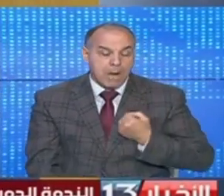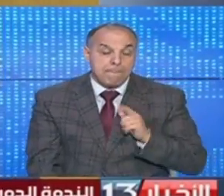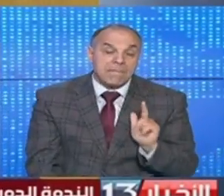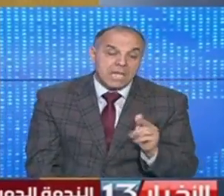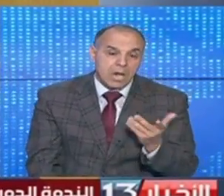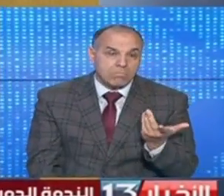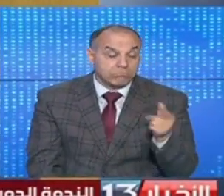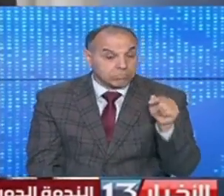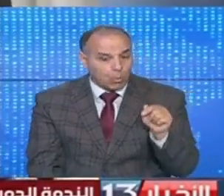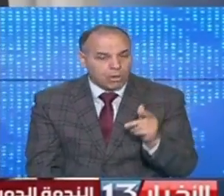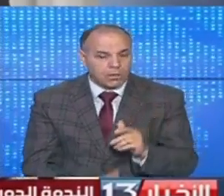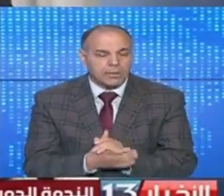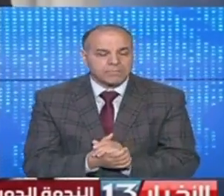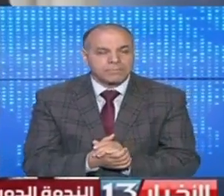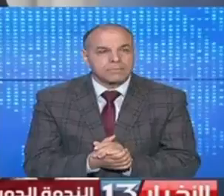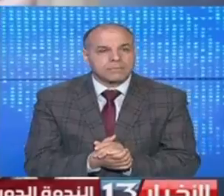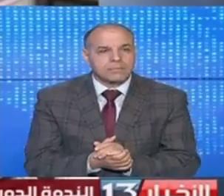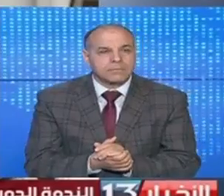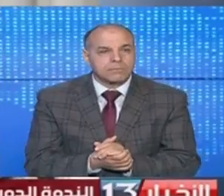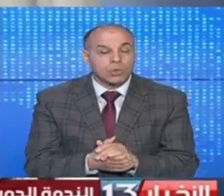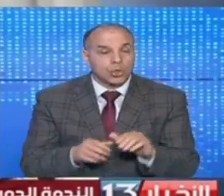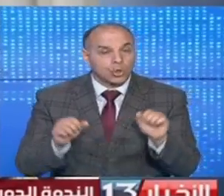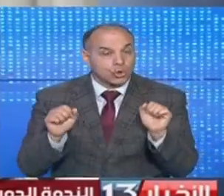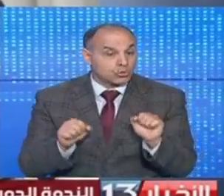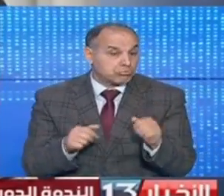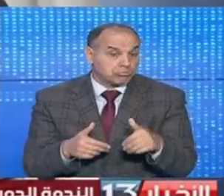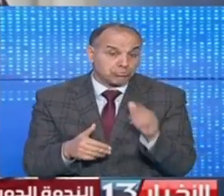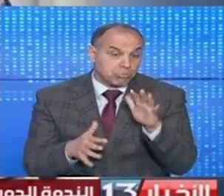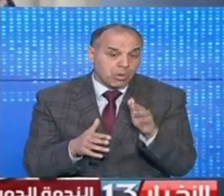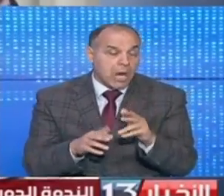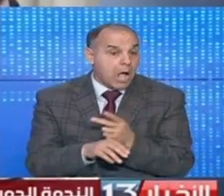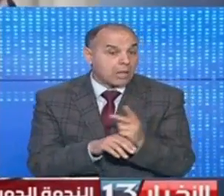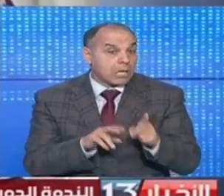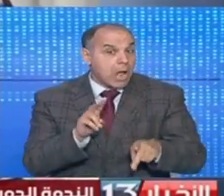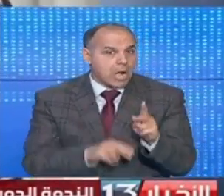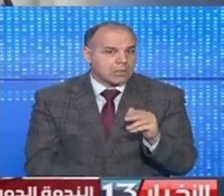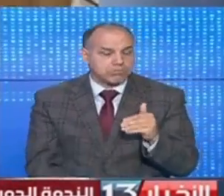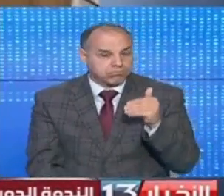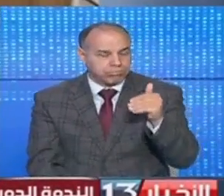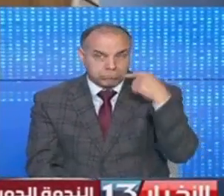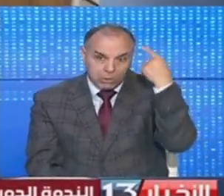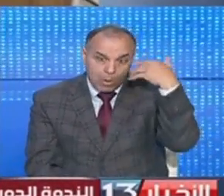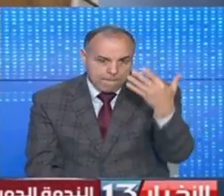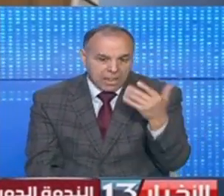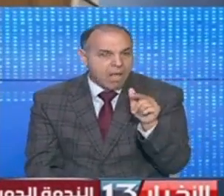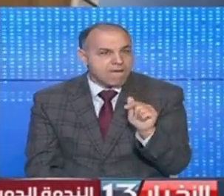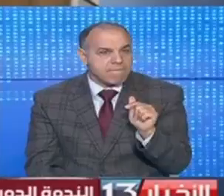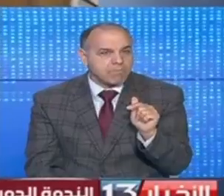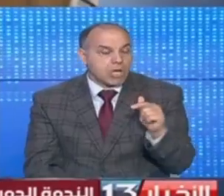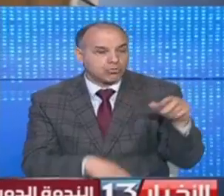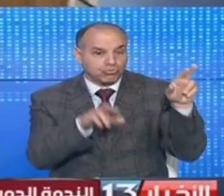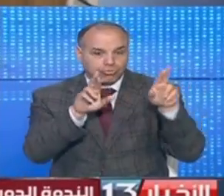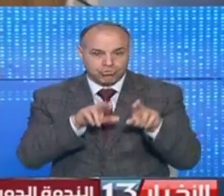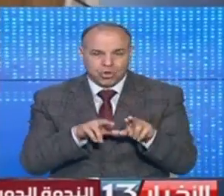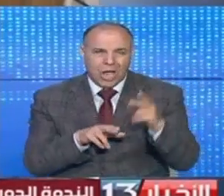قائم البيت ويمكن في خطر اقوى من يتصورون انه يحمي العائدين من